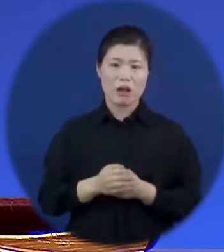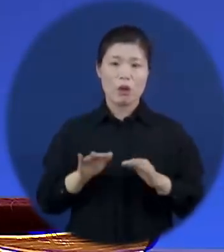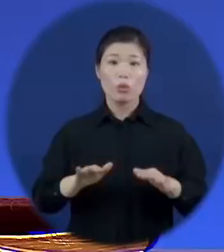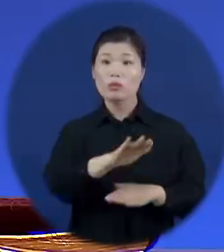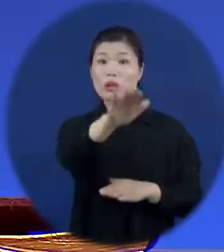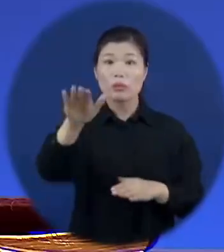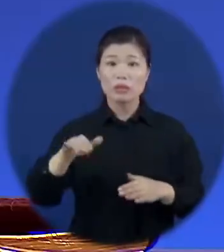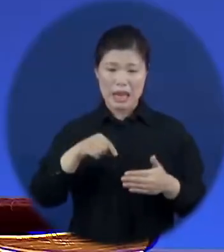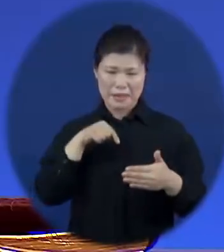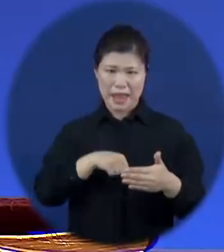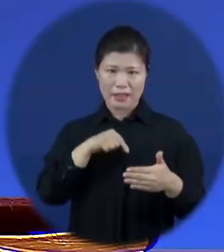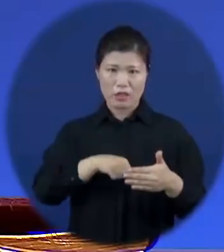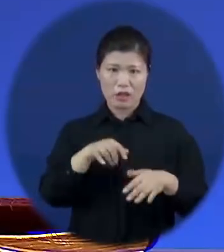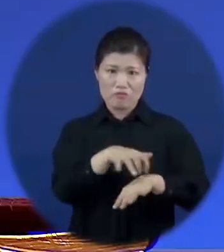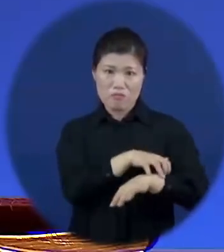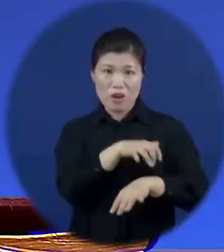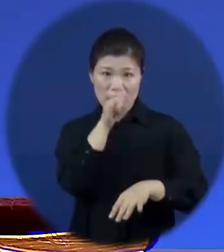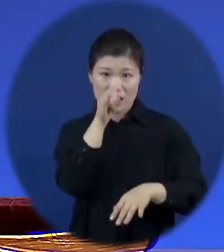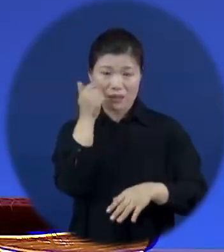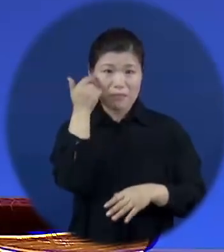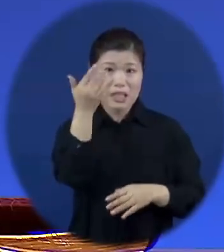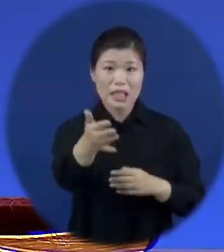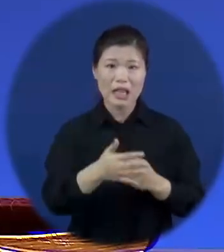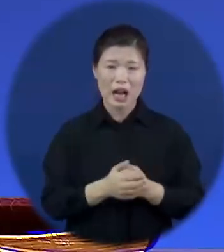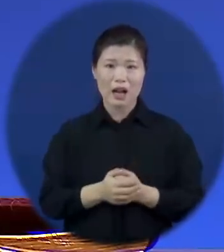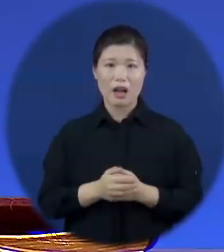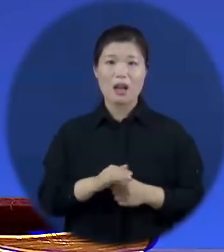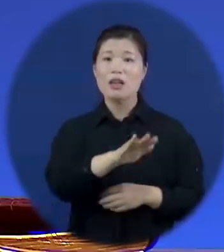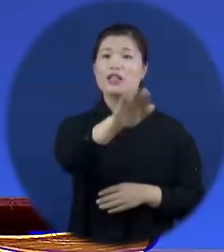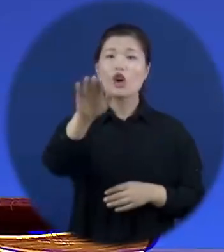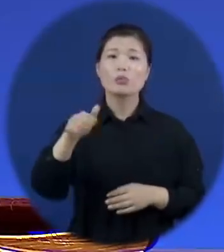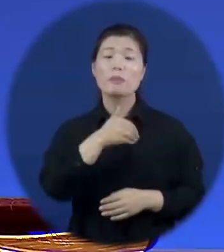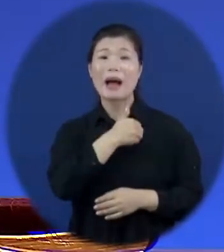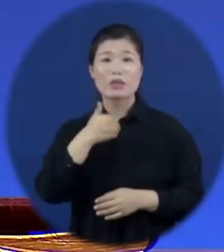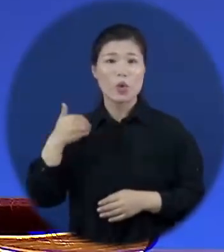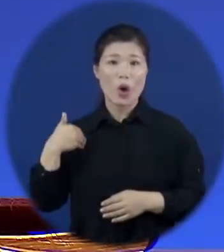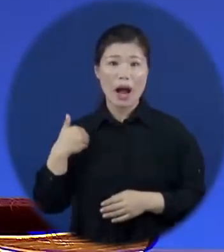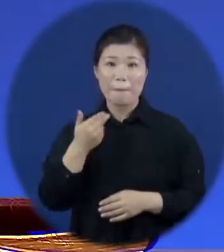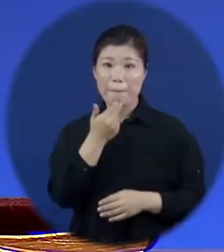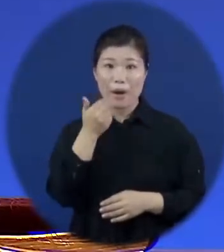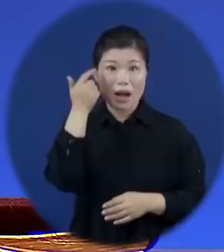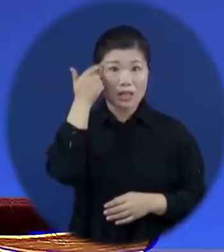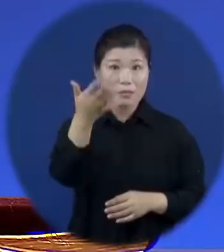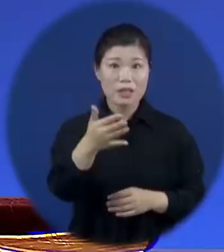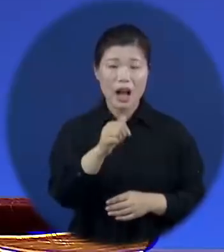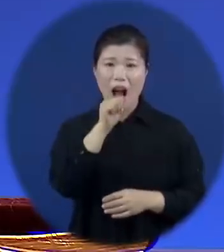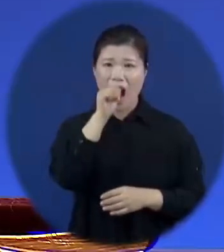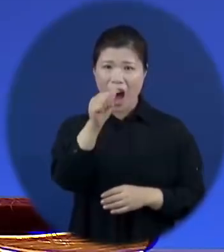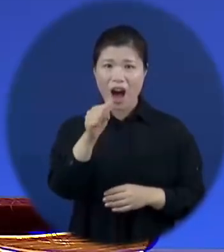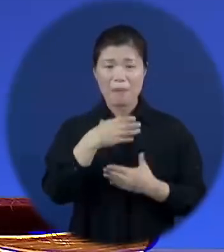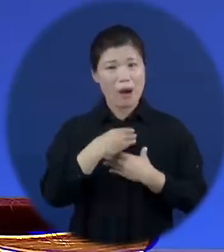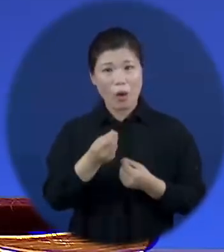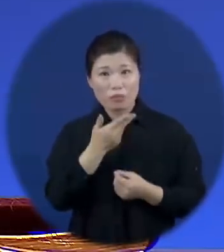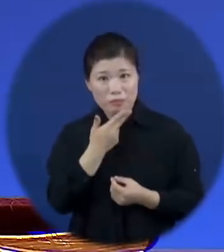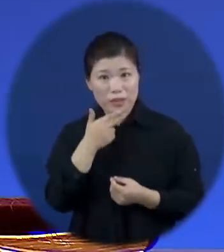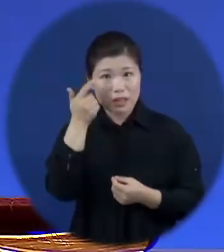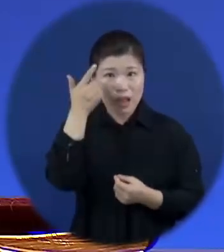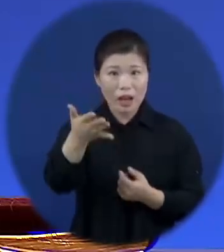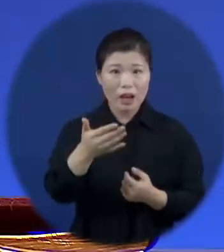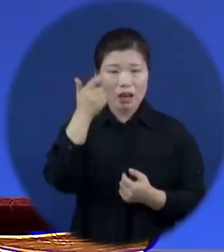오늘 여러분에게 내적인 불편함이 있습니까? 여러분에게 만족함이 없습니까? 결코 평안하지